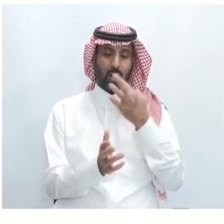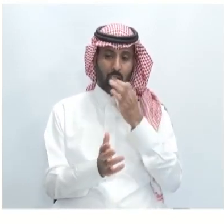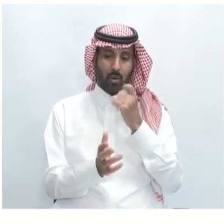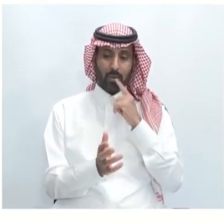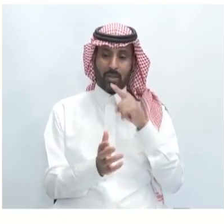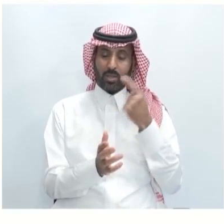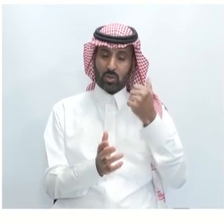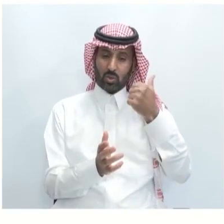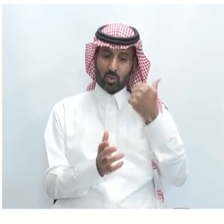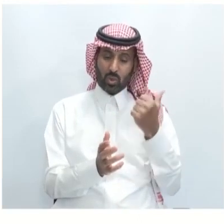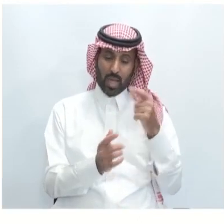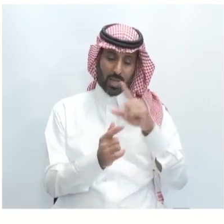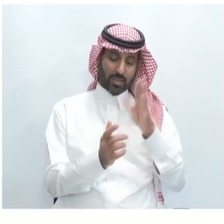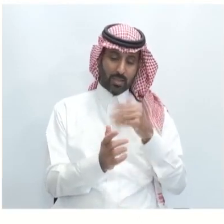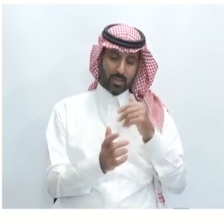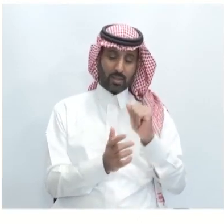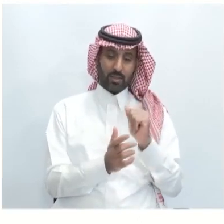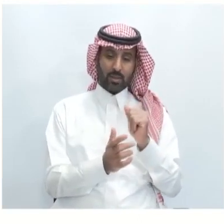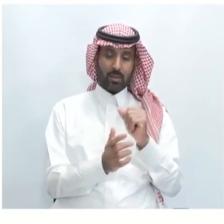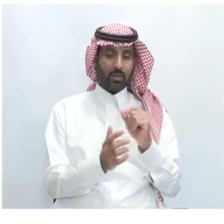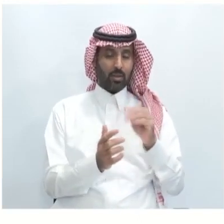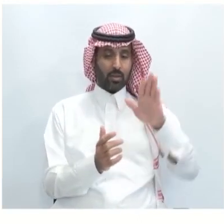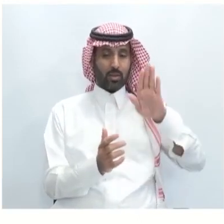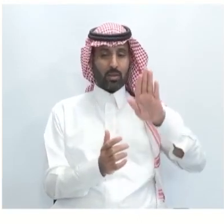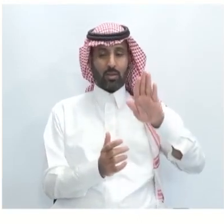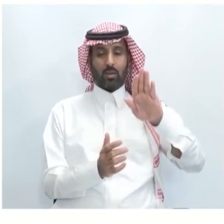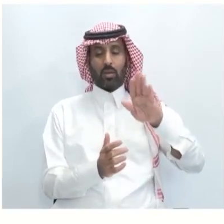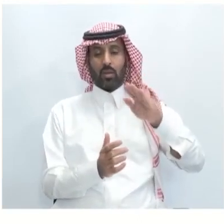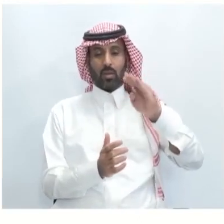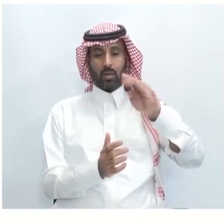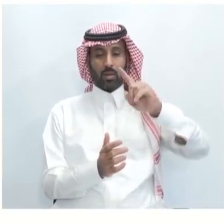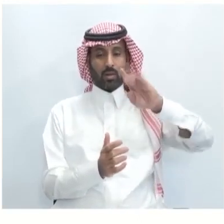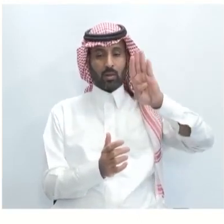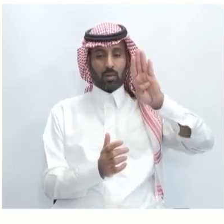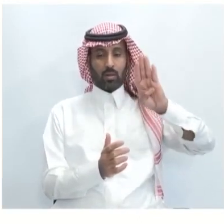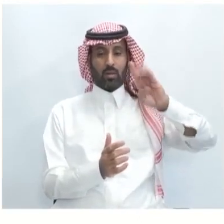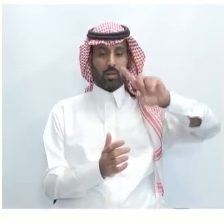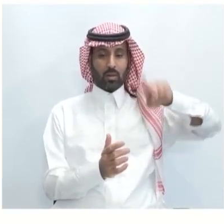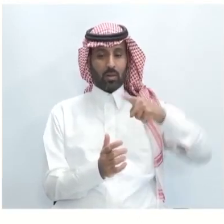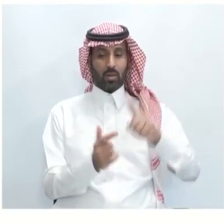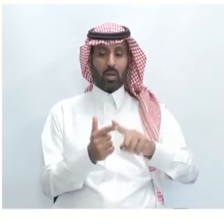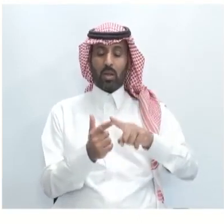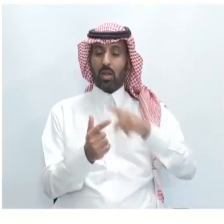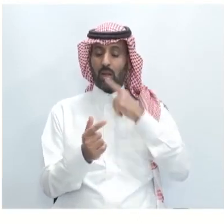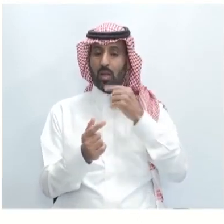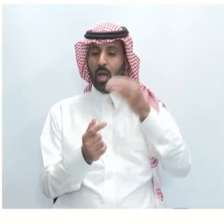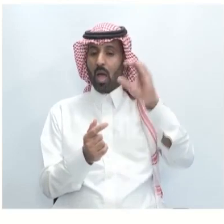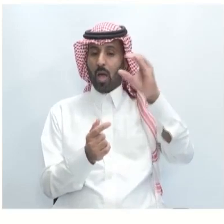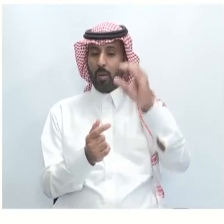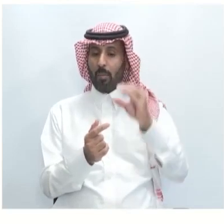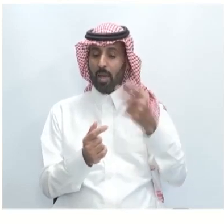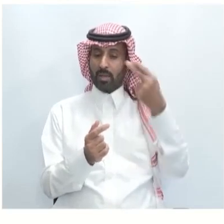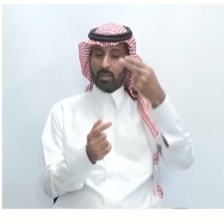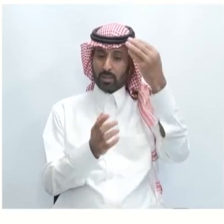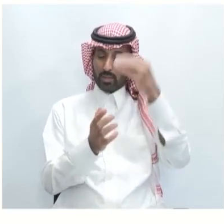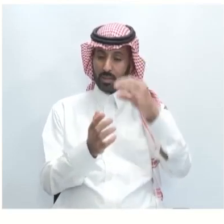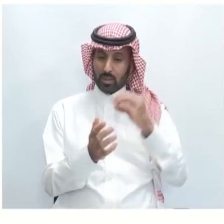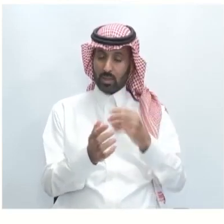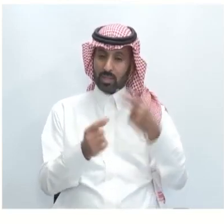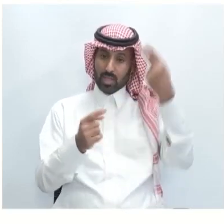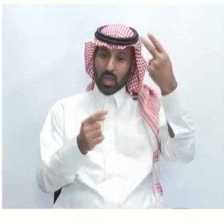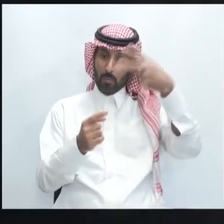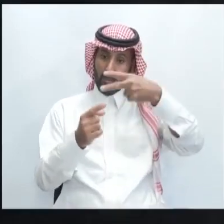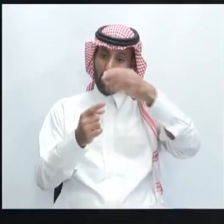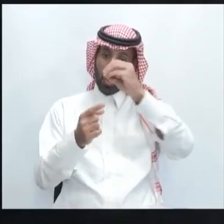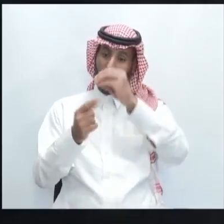سداسي ايضا ماذا موجود فيه ما هي المجموعه الوظيفيه فيه مجموعه الكربونيل مجموعه الكربونيل